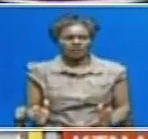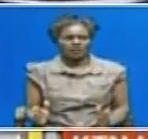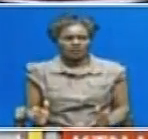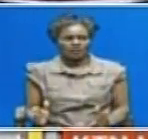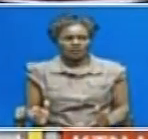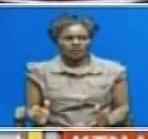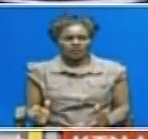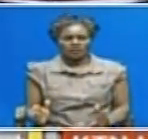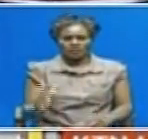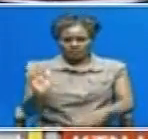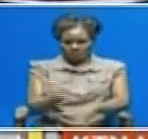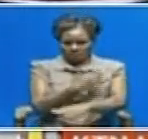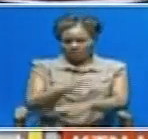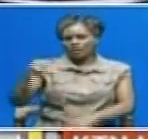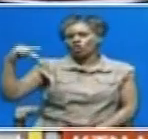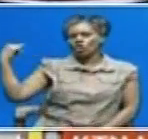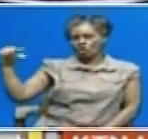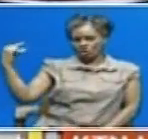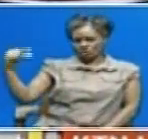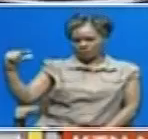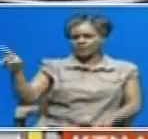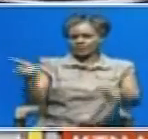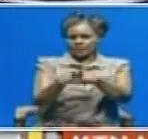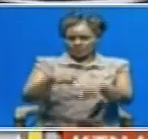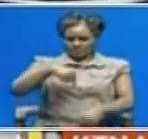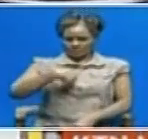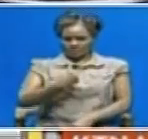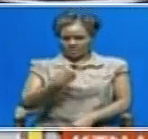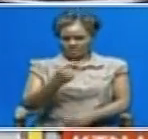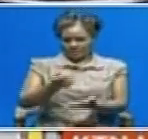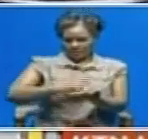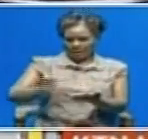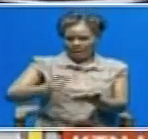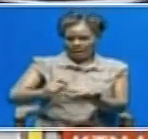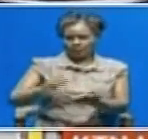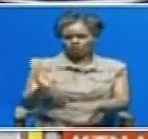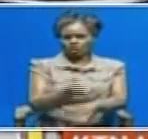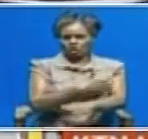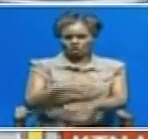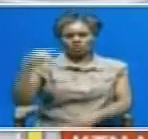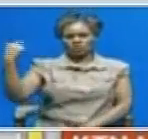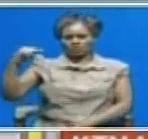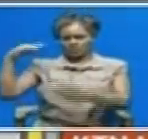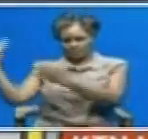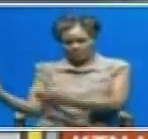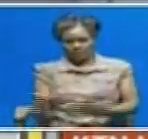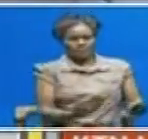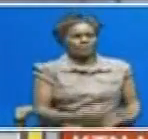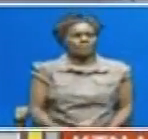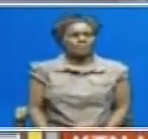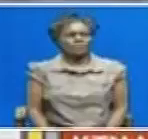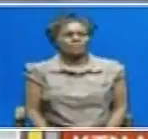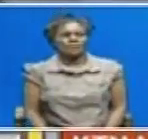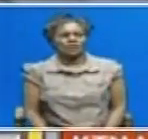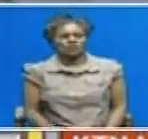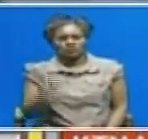na muimbaji wa nyimbo za injili, na tena mimi ni mtunzi wa nyimbo za injili. Karibuni.